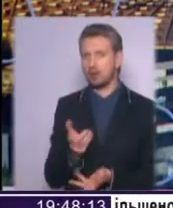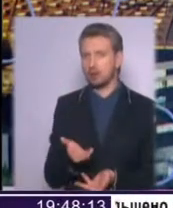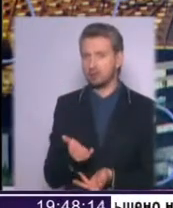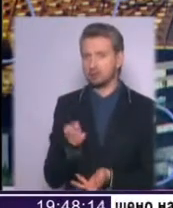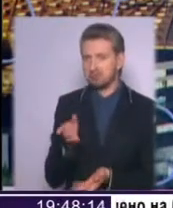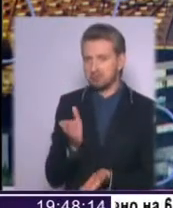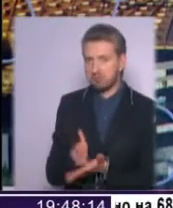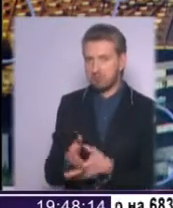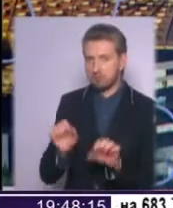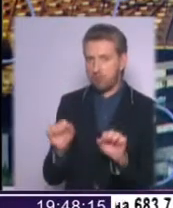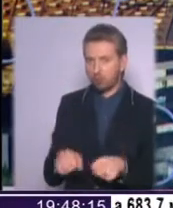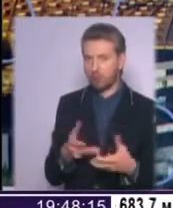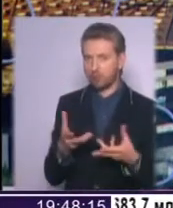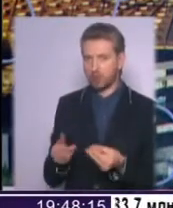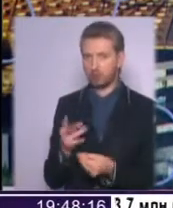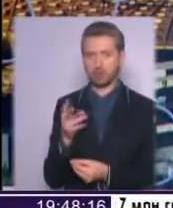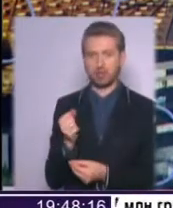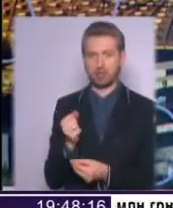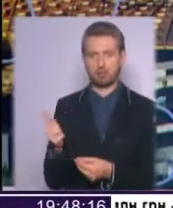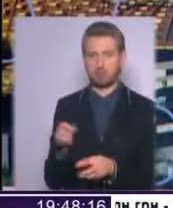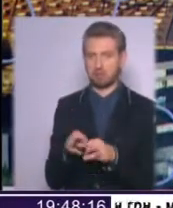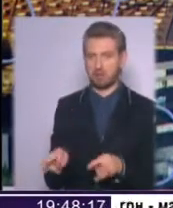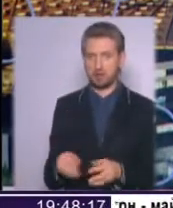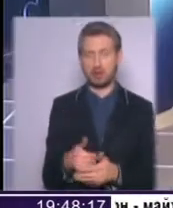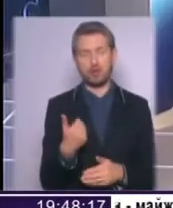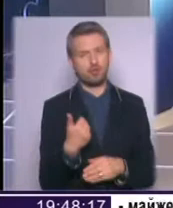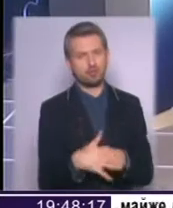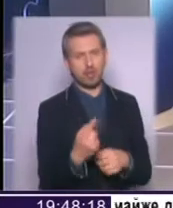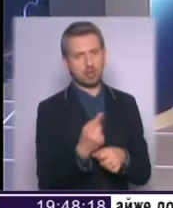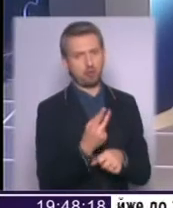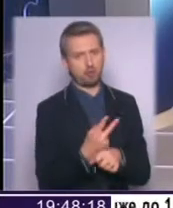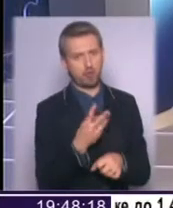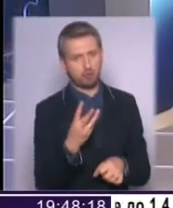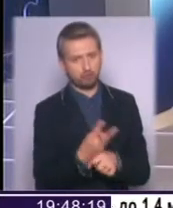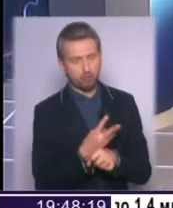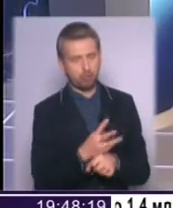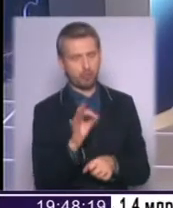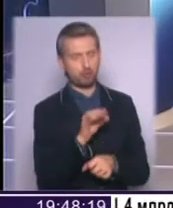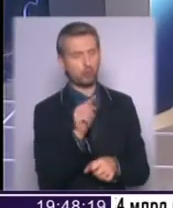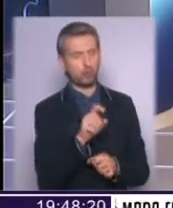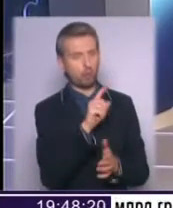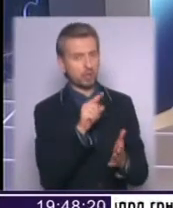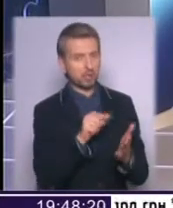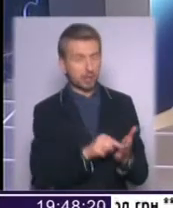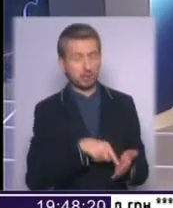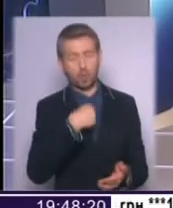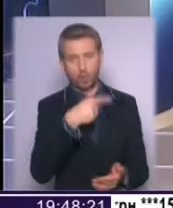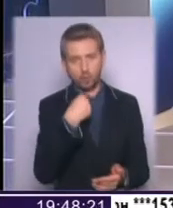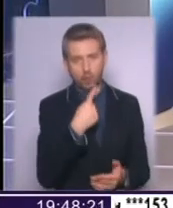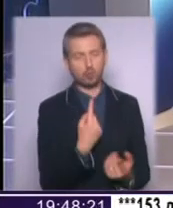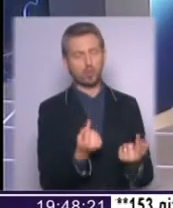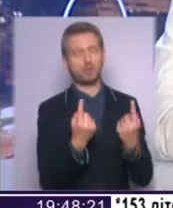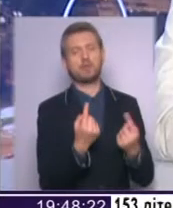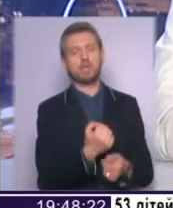у парламенту вплинути на прем'єр-міністра? Вже неодноразово відносно цього питання говоримо, на превеликий